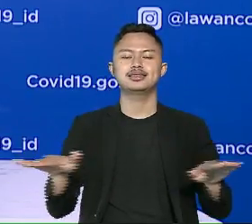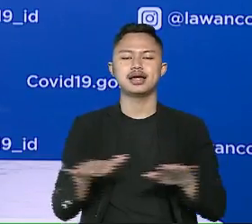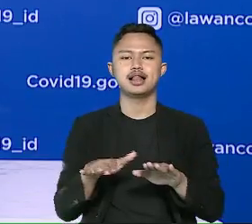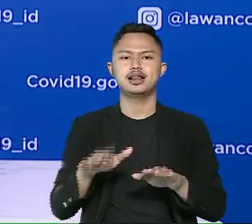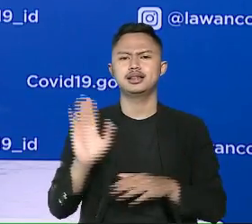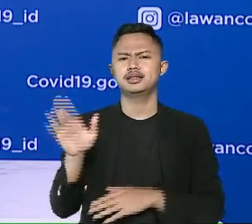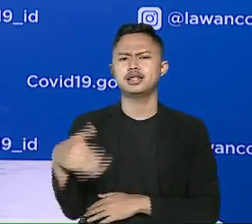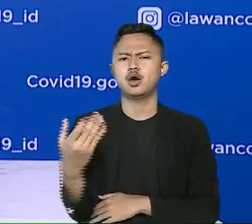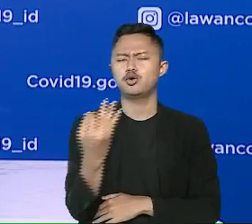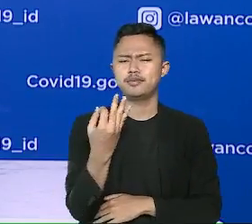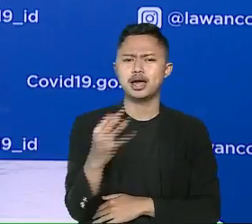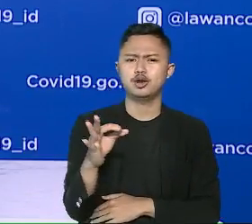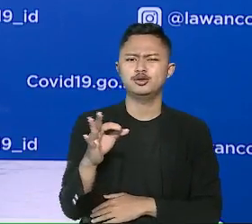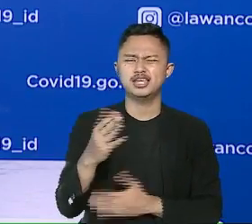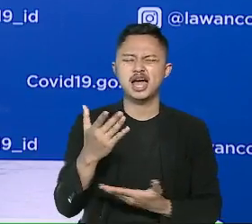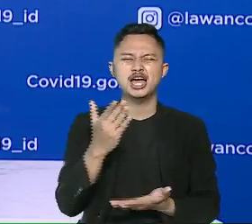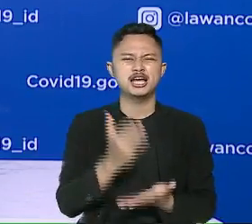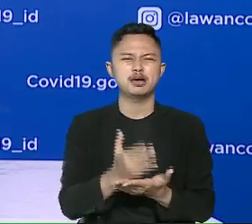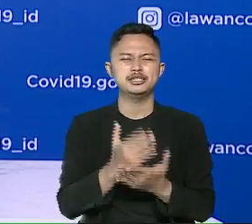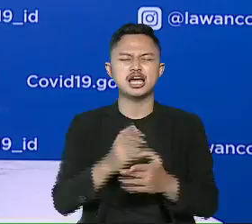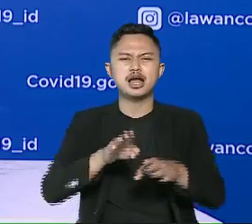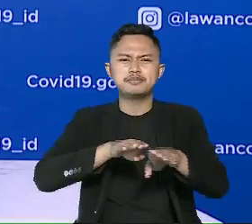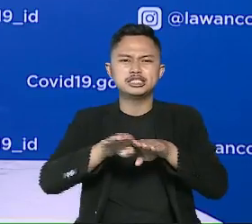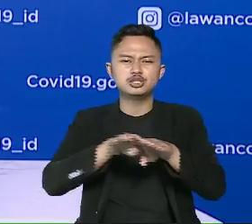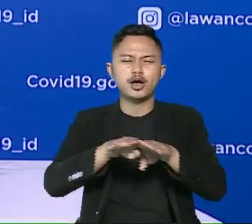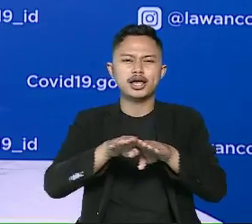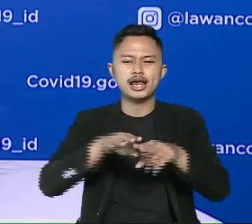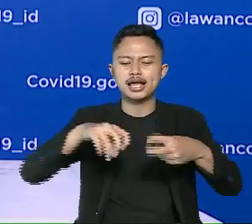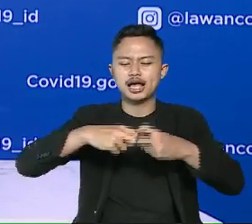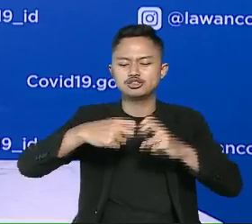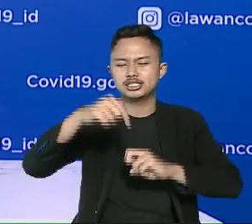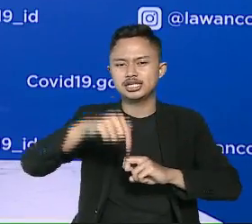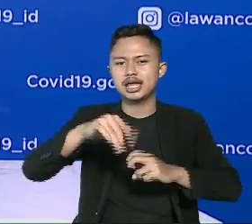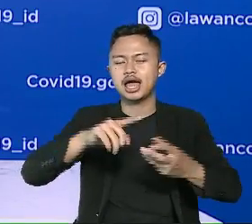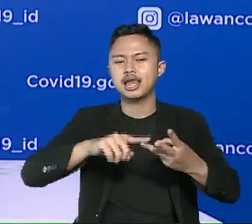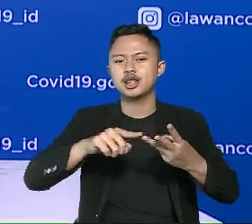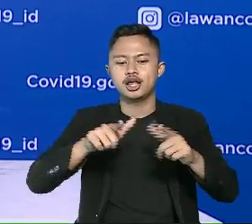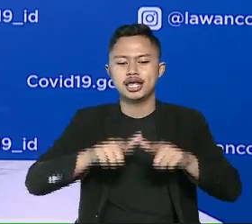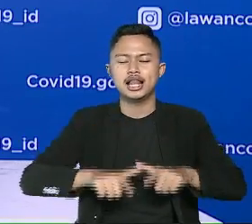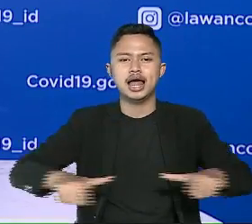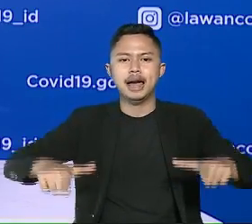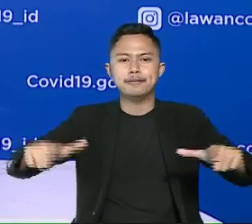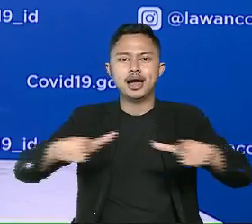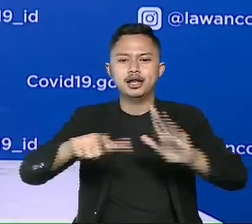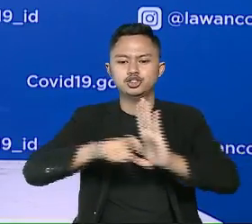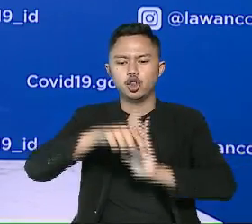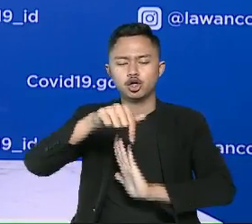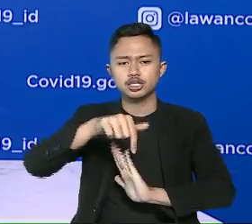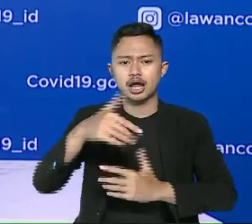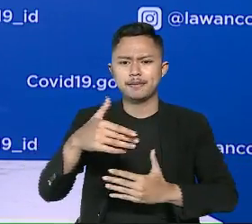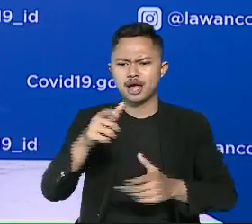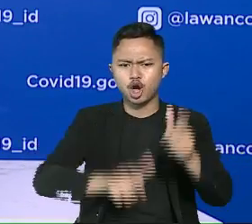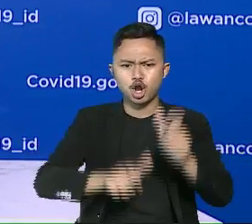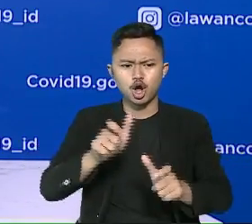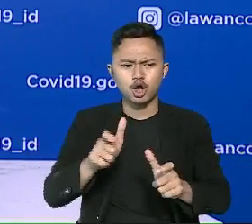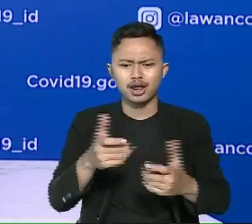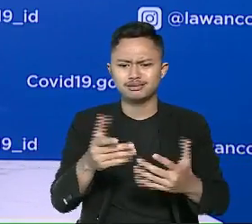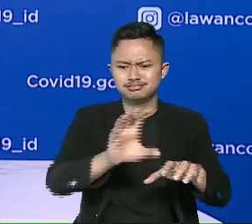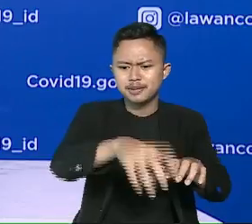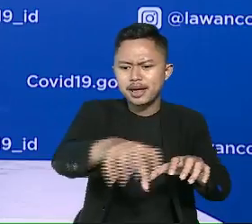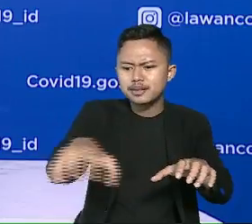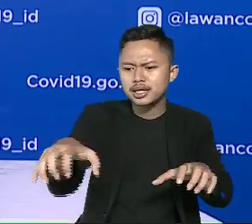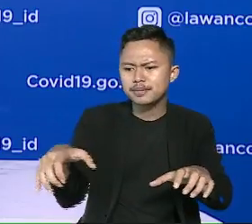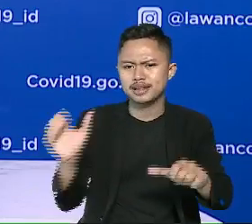terus disesuaikan dengan perkembangan kasus terkini dan kondisi di lapangan yang mencakup pergerakan orang di berbagai